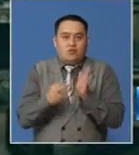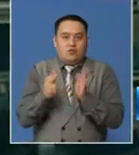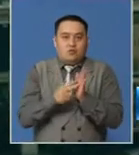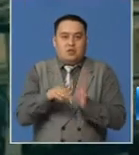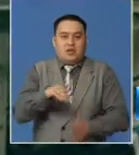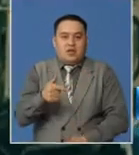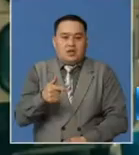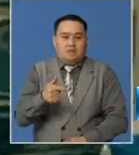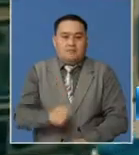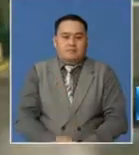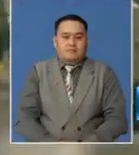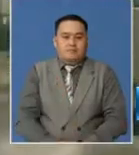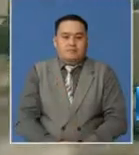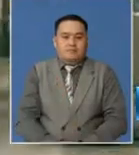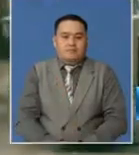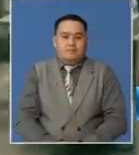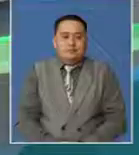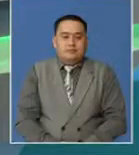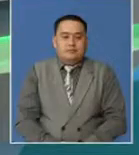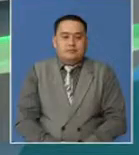388 тенге.